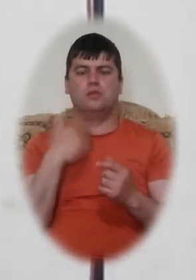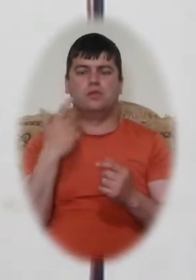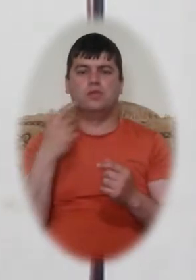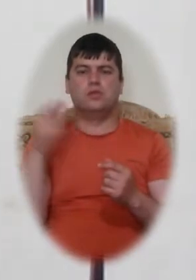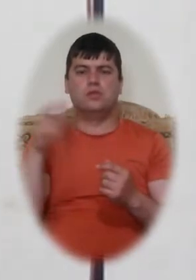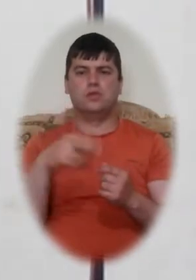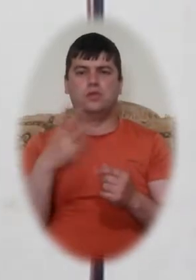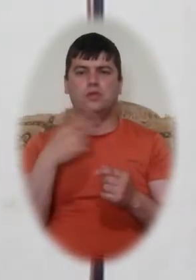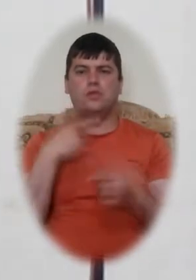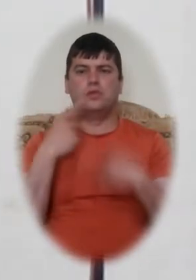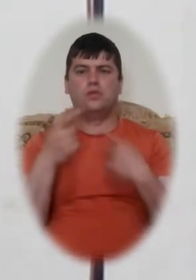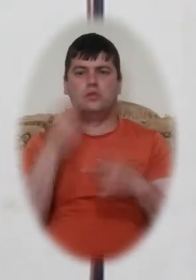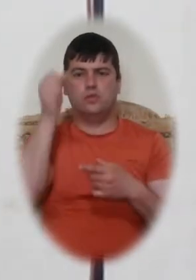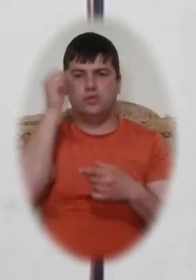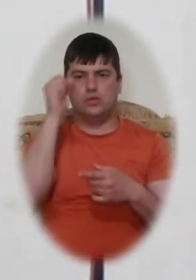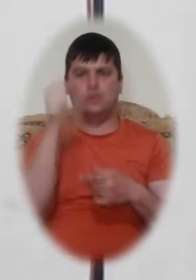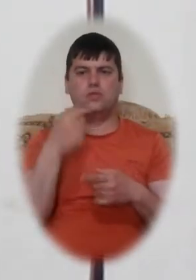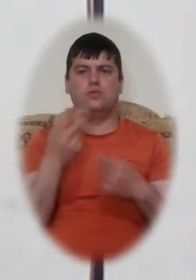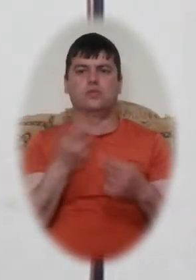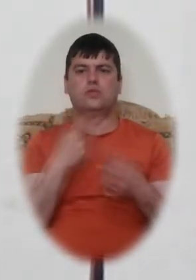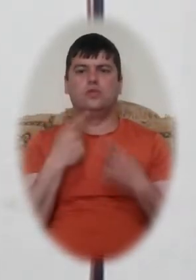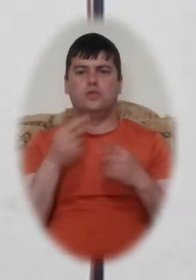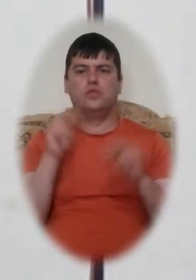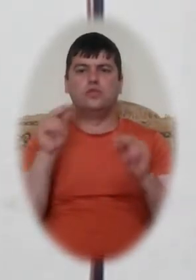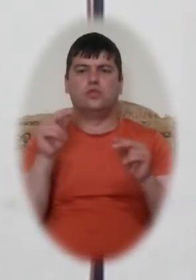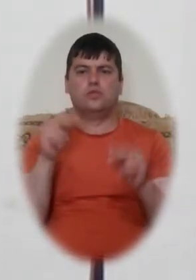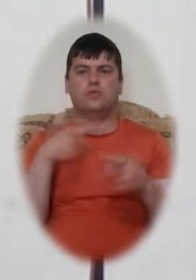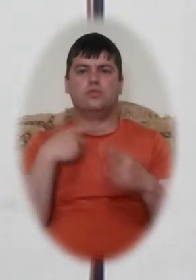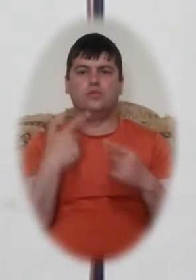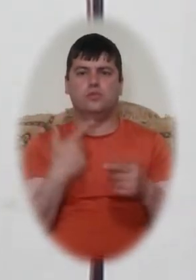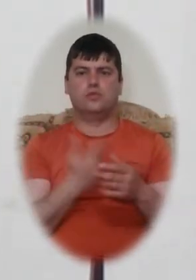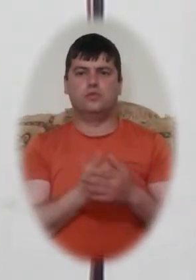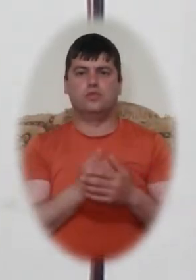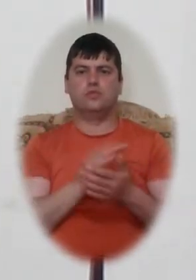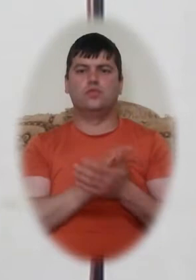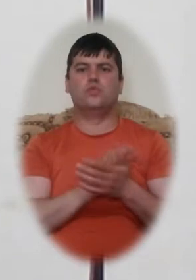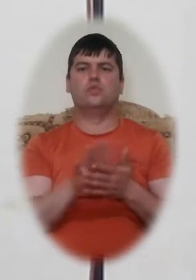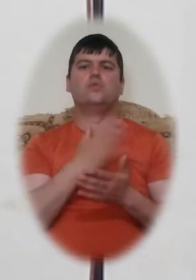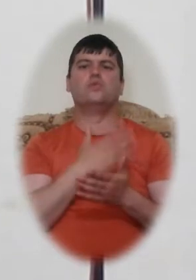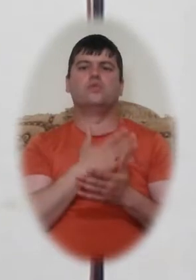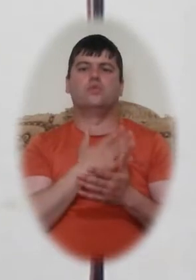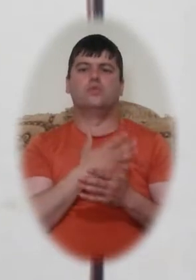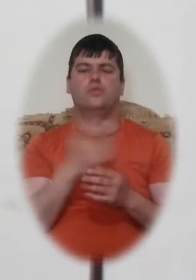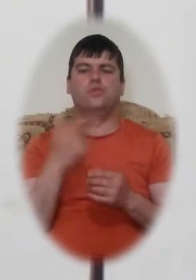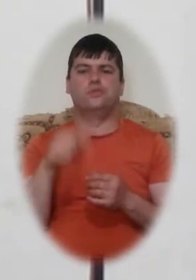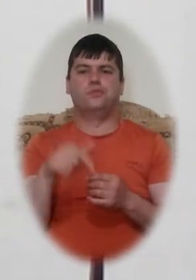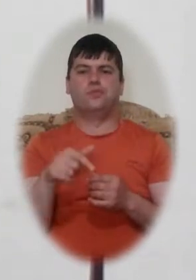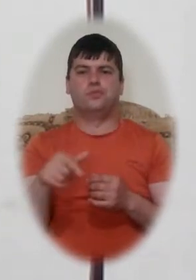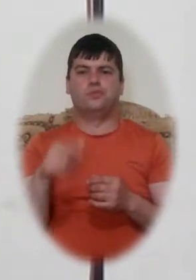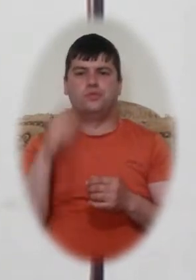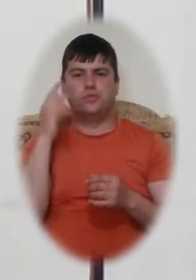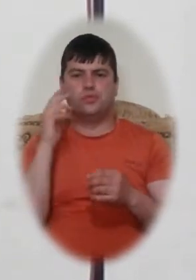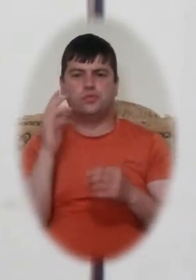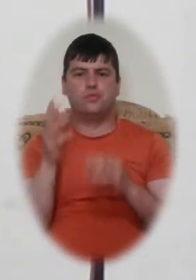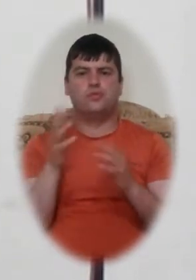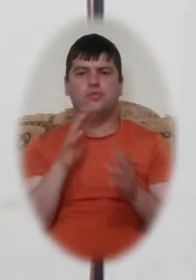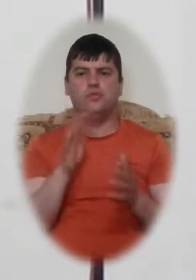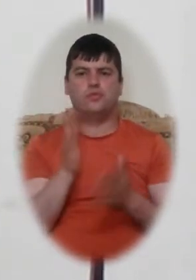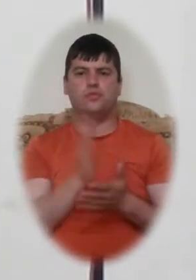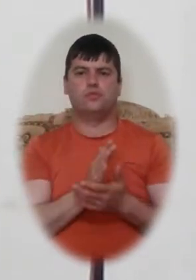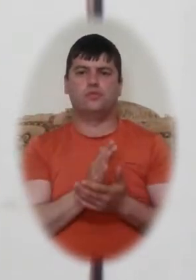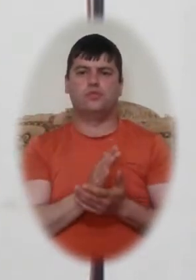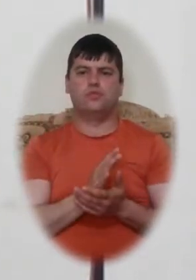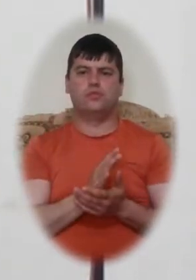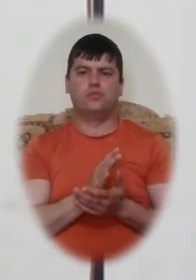ը գալիս է, որ պիտի խոցենք աստըցուծ, ճաշմարդությունից, սուր բոգուծ այտեր գալիս ենք կաշկան դվածություն